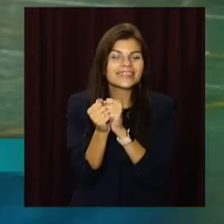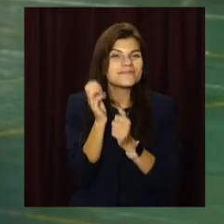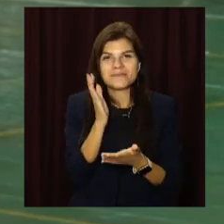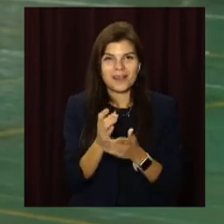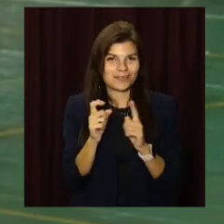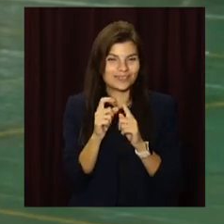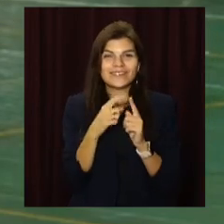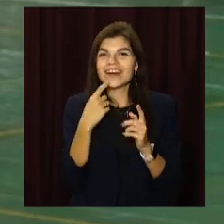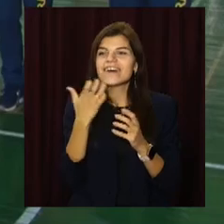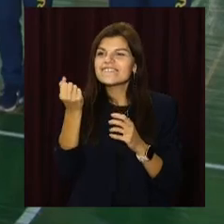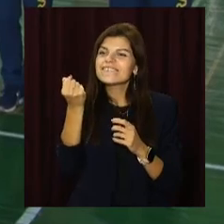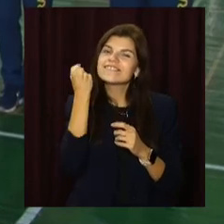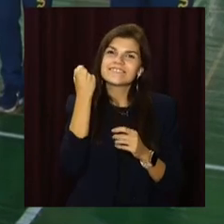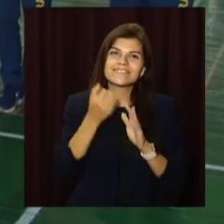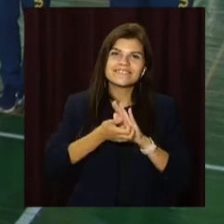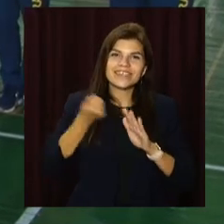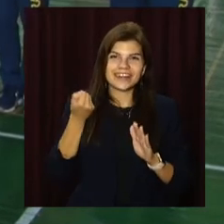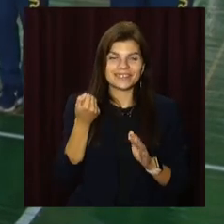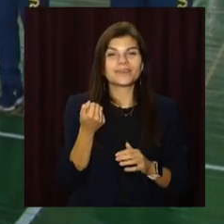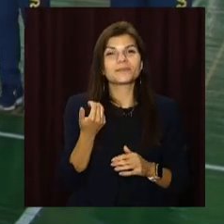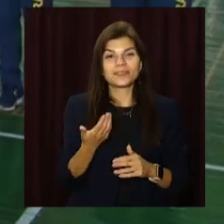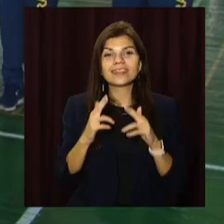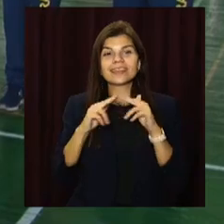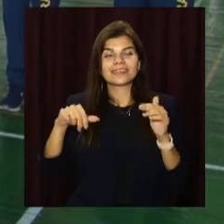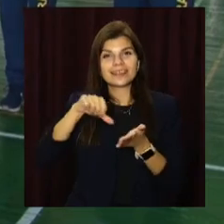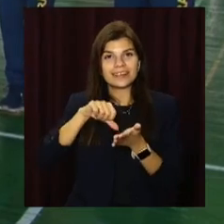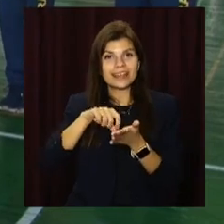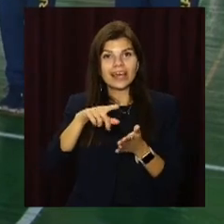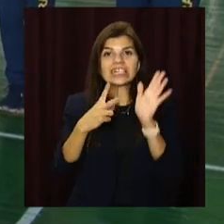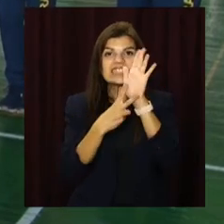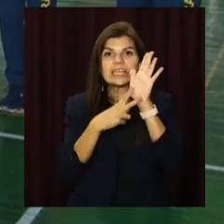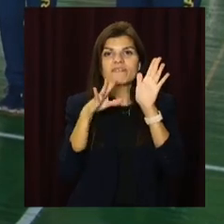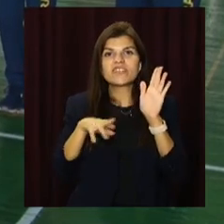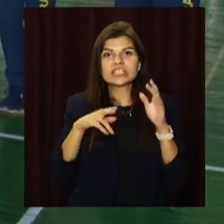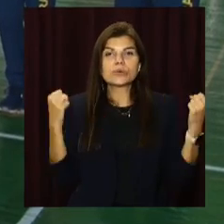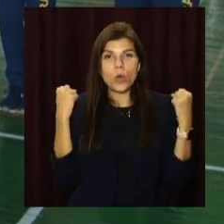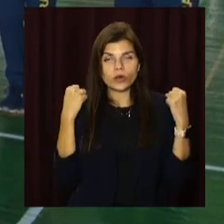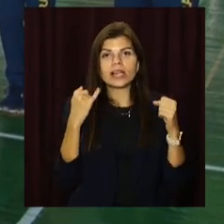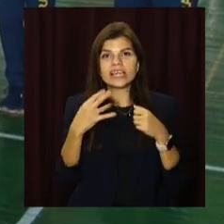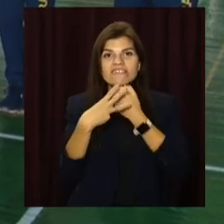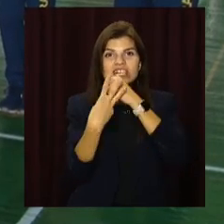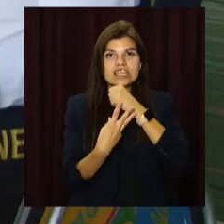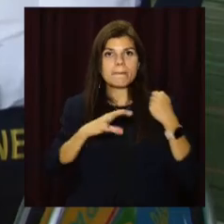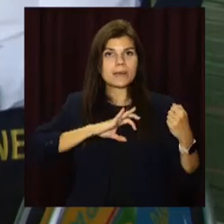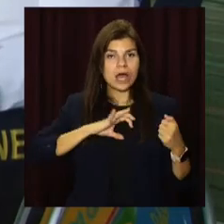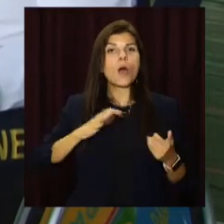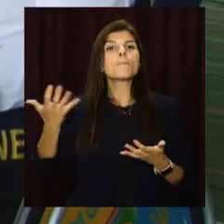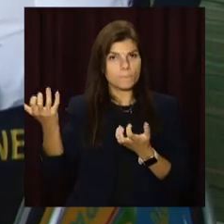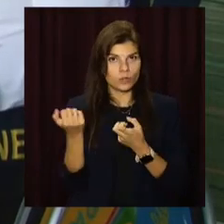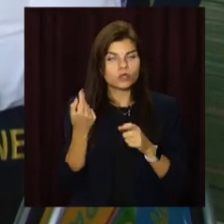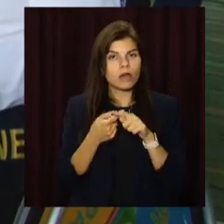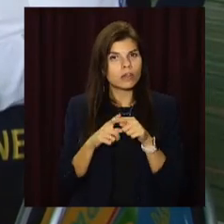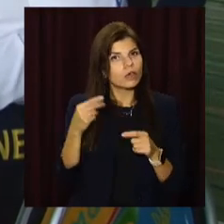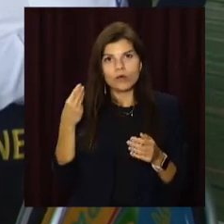сенсі, вирвати. Представники Дніпропетровщини змагалися у 7 видах спорту та завоювали 18 медалей. Це